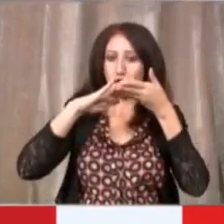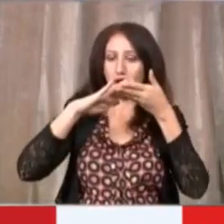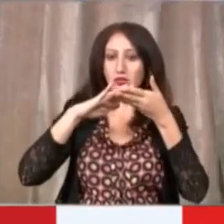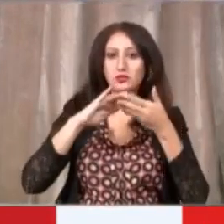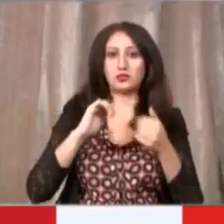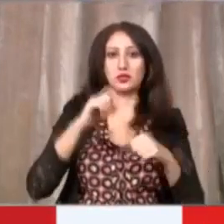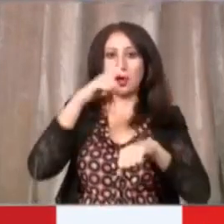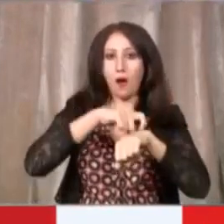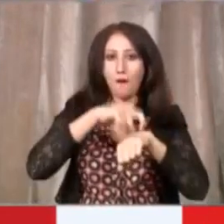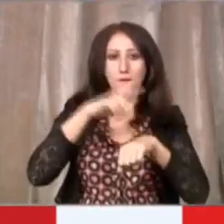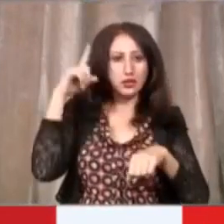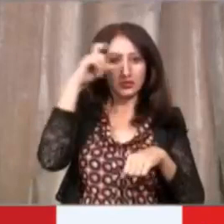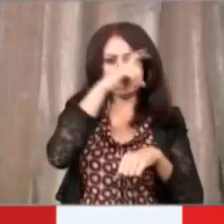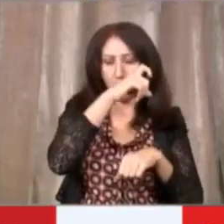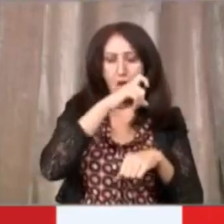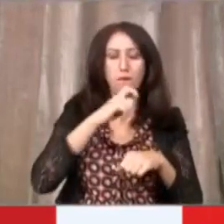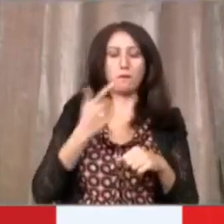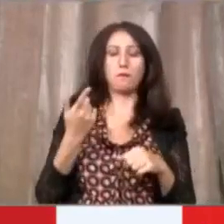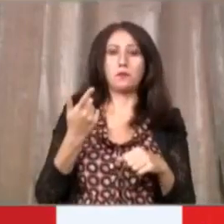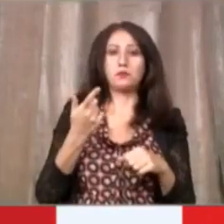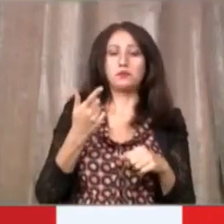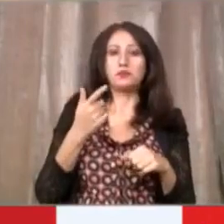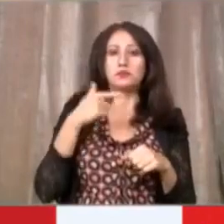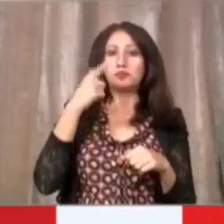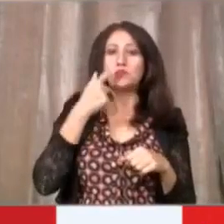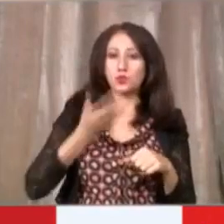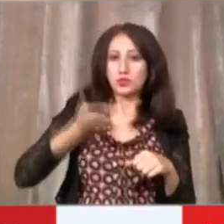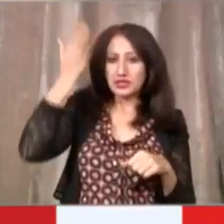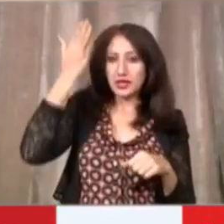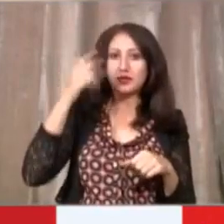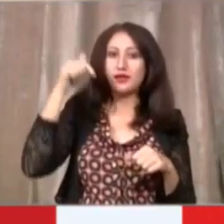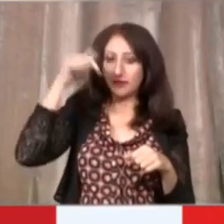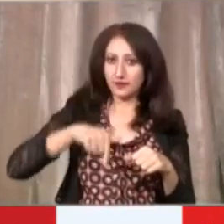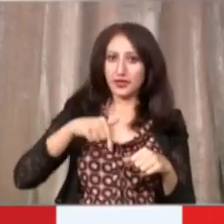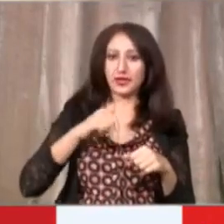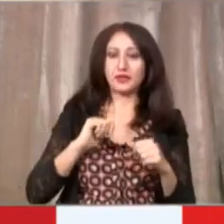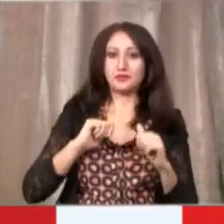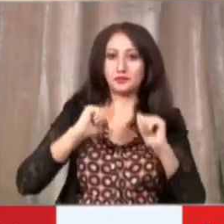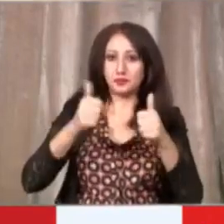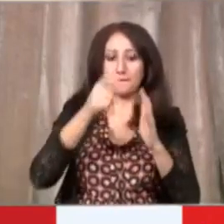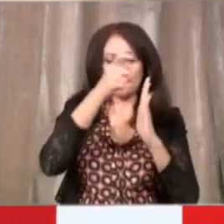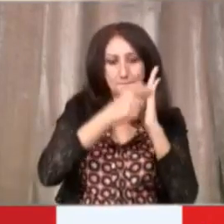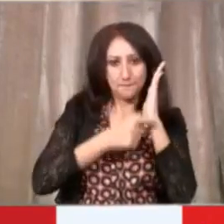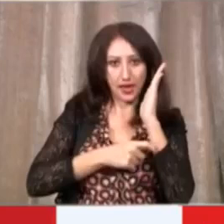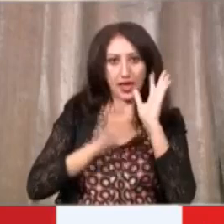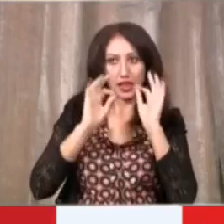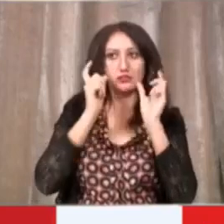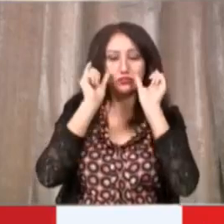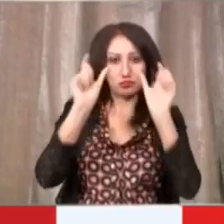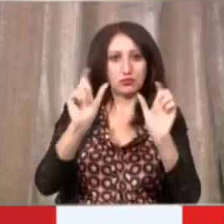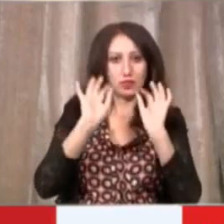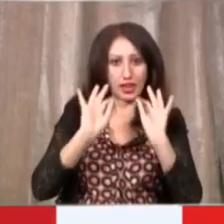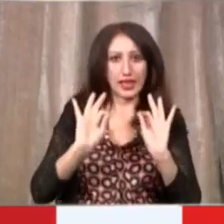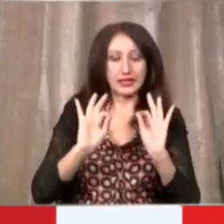للامراض المزمنه وكبار السن هو بالريا احنا في قاعده بيانات النخبين عندنا هذا البيان وبيتم مراعاته